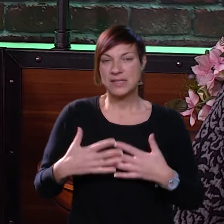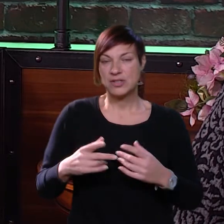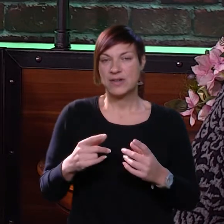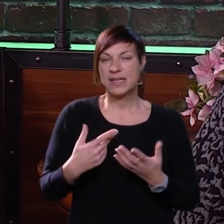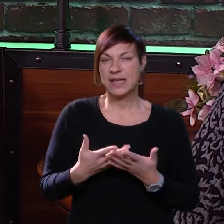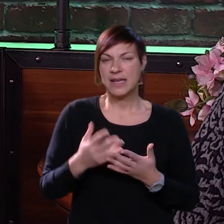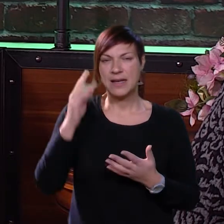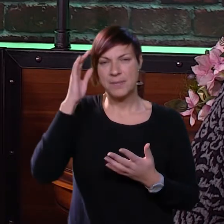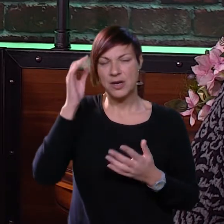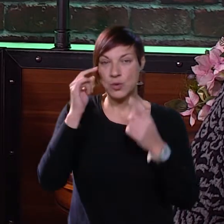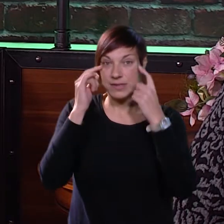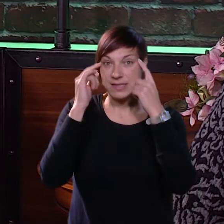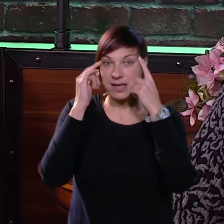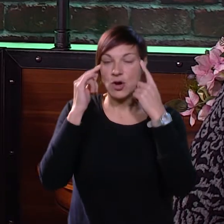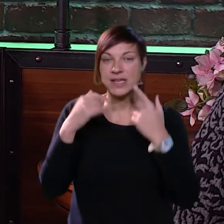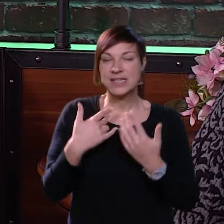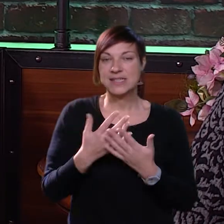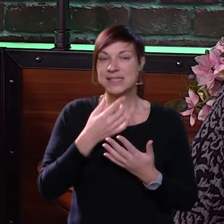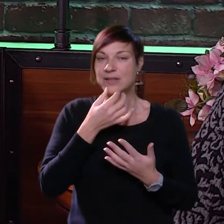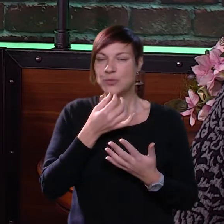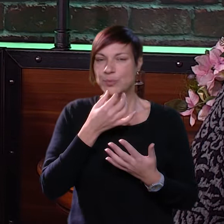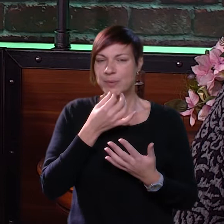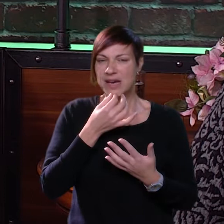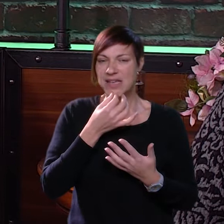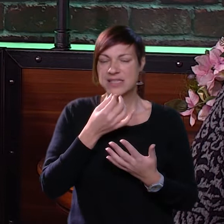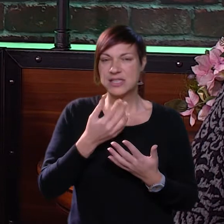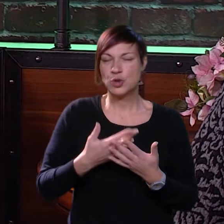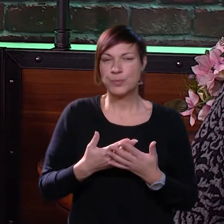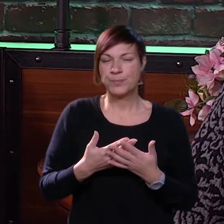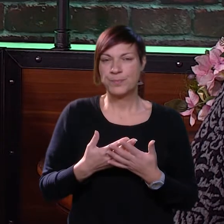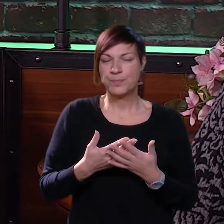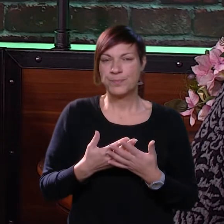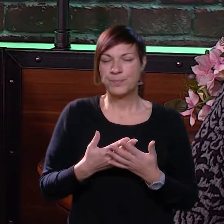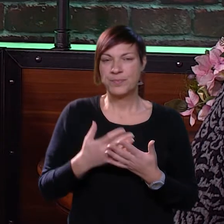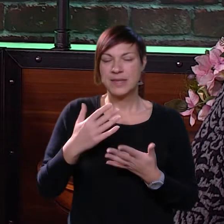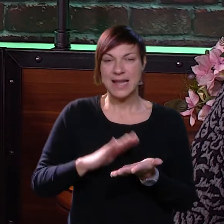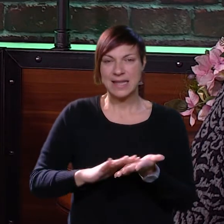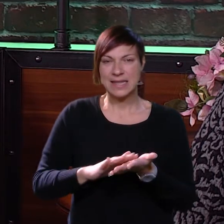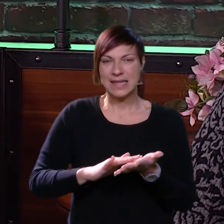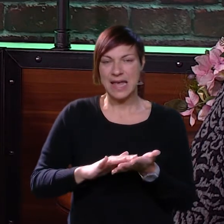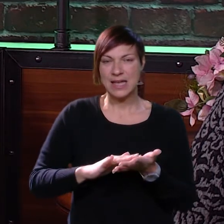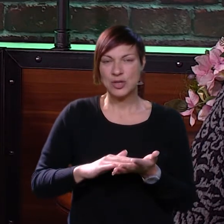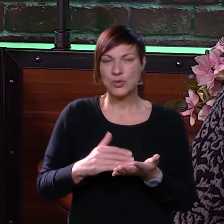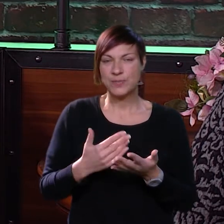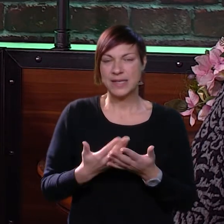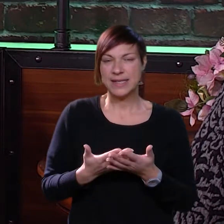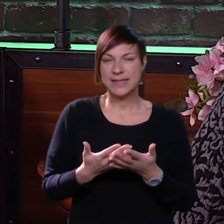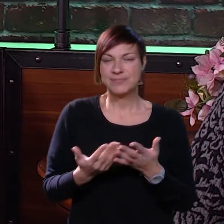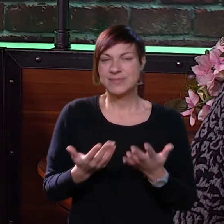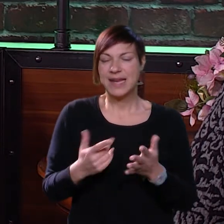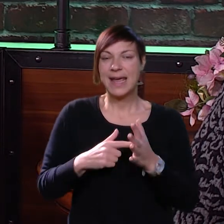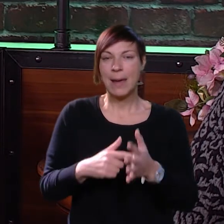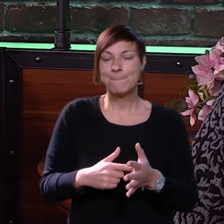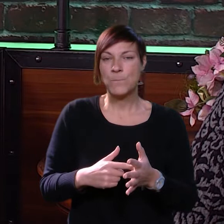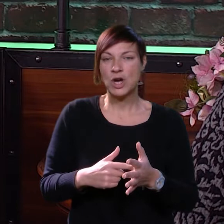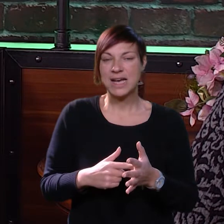su ustanovili da imate kose, okice, ima tu specifičnu brazdu na svome dlanu. I tako te